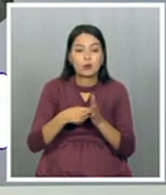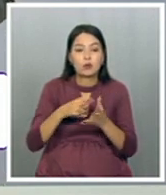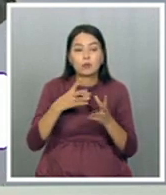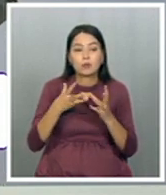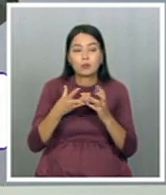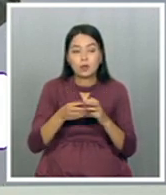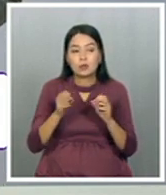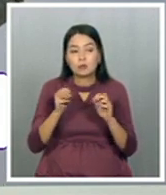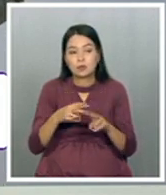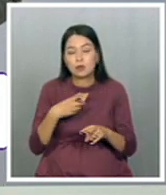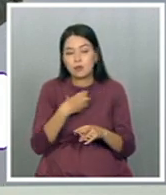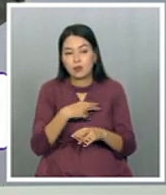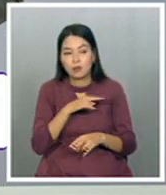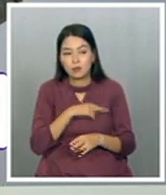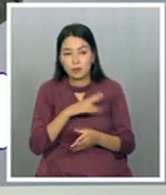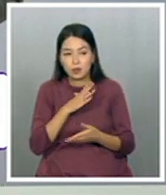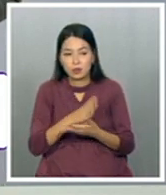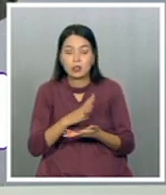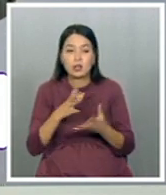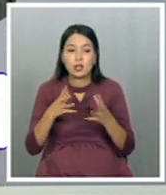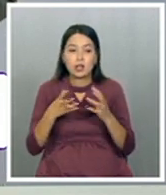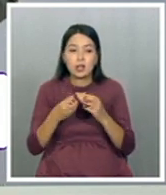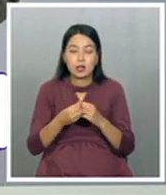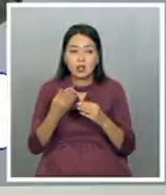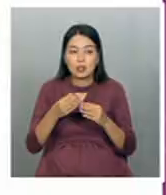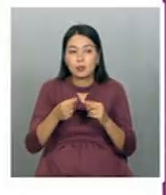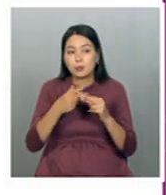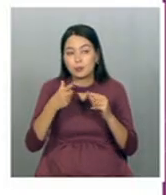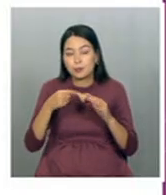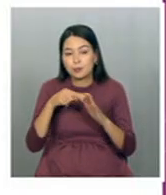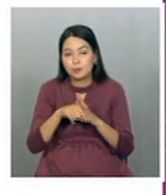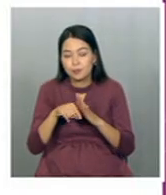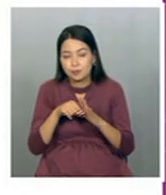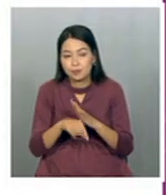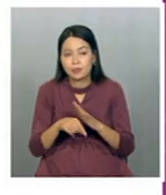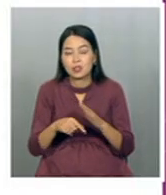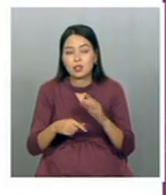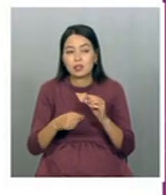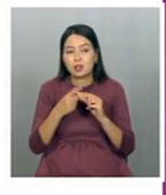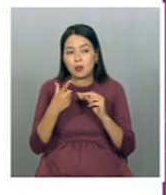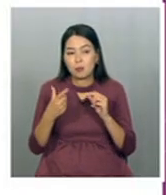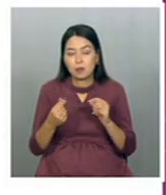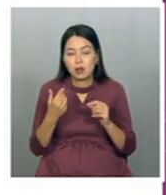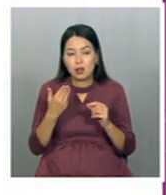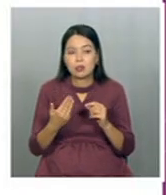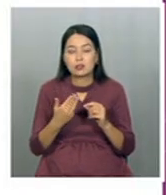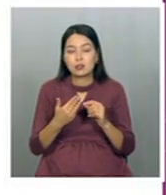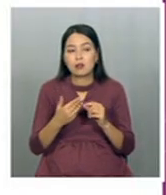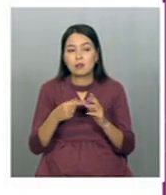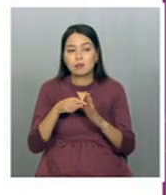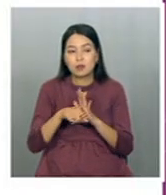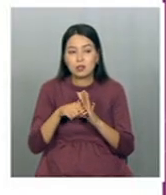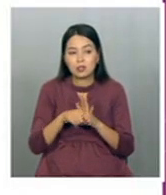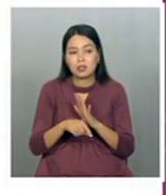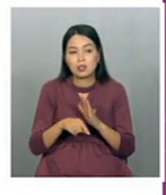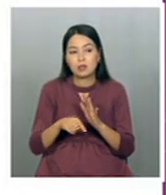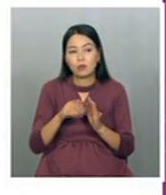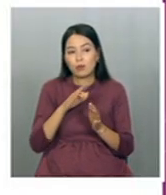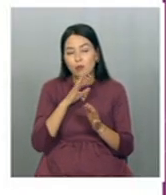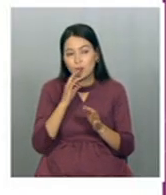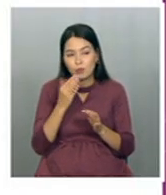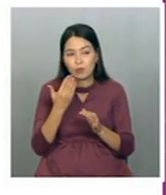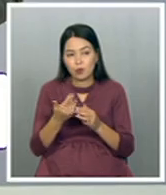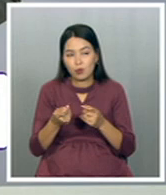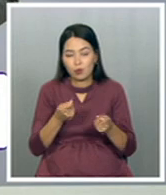әсер етіп отырады. Жалпы лептесіктердің мөлшері жапырақ тақтасының 1%-ін құраса да, лептесіктер өте көп